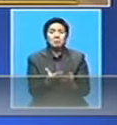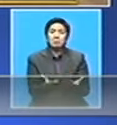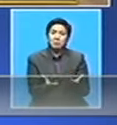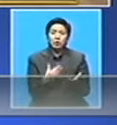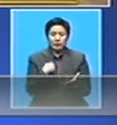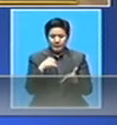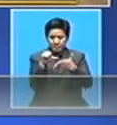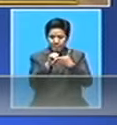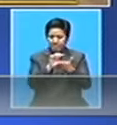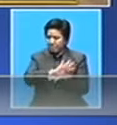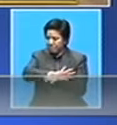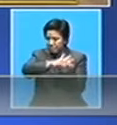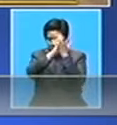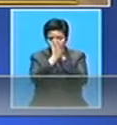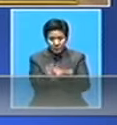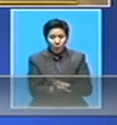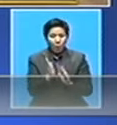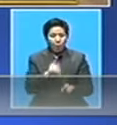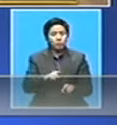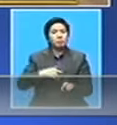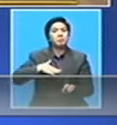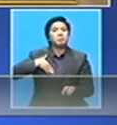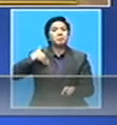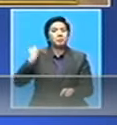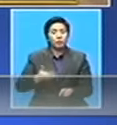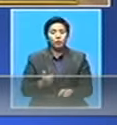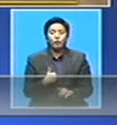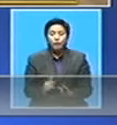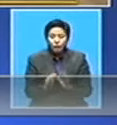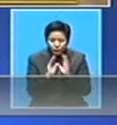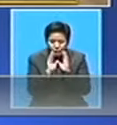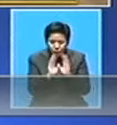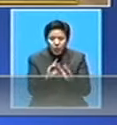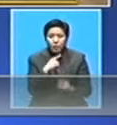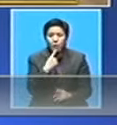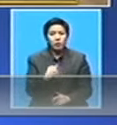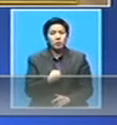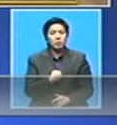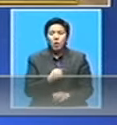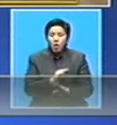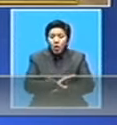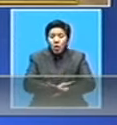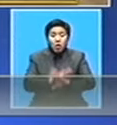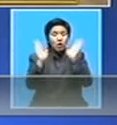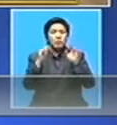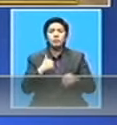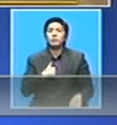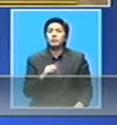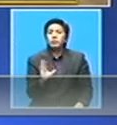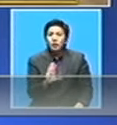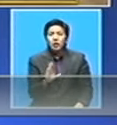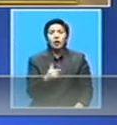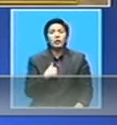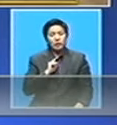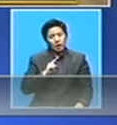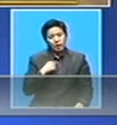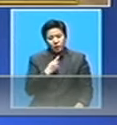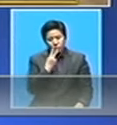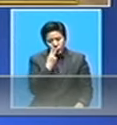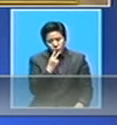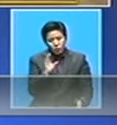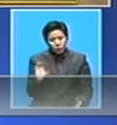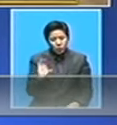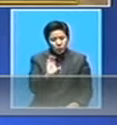แก้ไขซึ่งรัฐบาลหลายรัฐบาลที่ผ่านมาทำได้ไม่มากนักเพราะมีความขัดแย้งมีการเมืองเข้ามาเกี่ยวข้องเพราะฉ